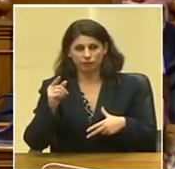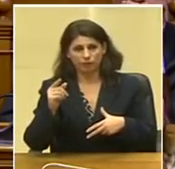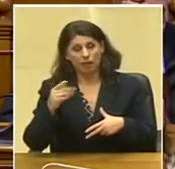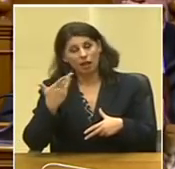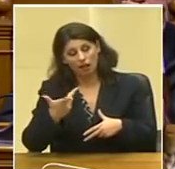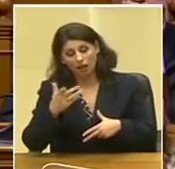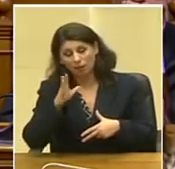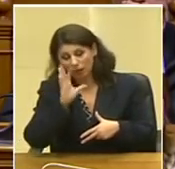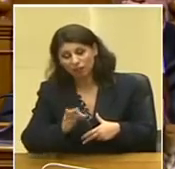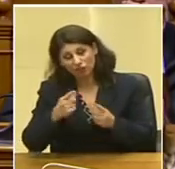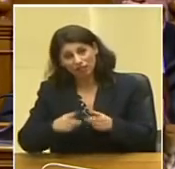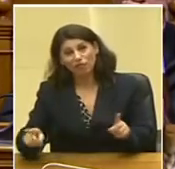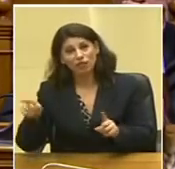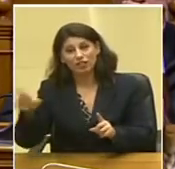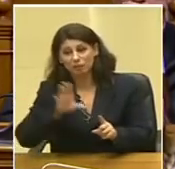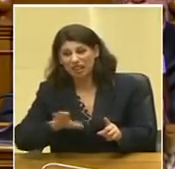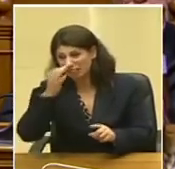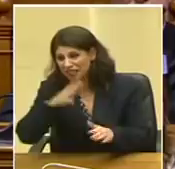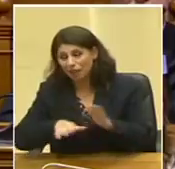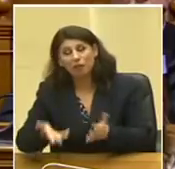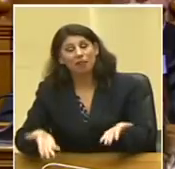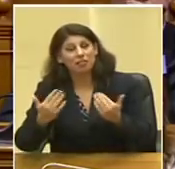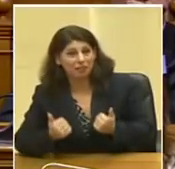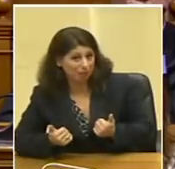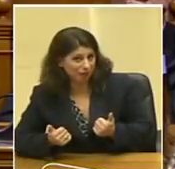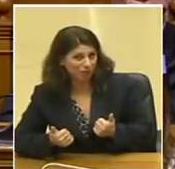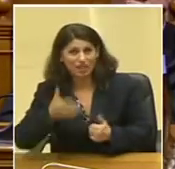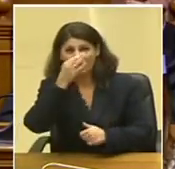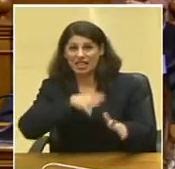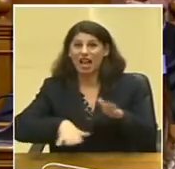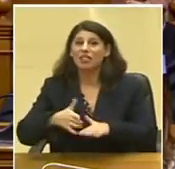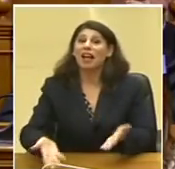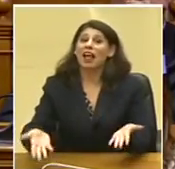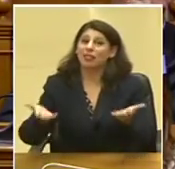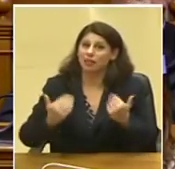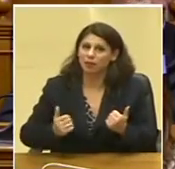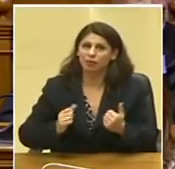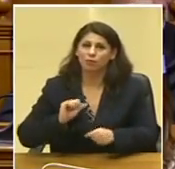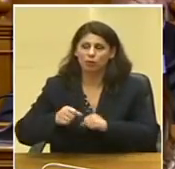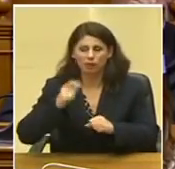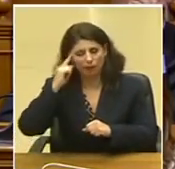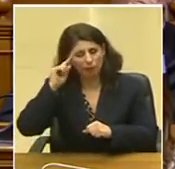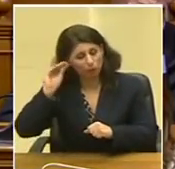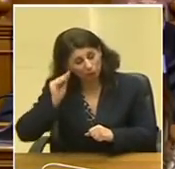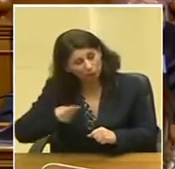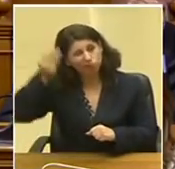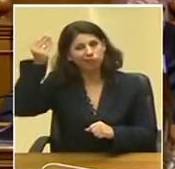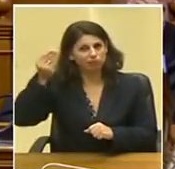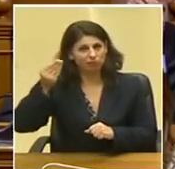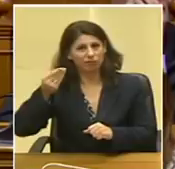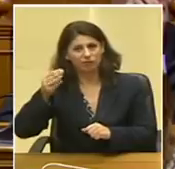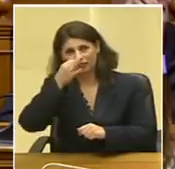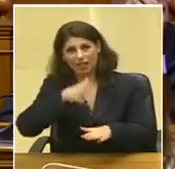πραγματικότητα. Αφού σκάνδαλα δεν βρίσκετε, προσπαθείτε να τα επινοήσετε.